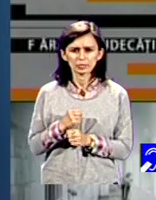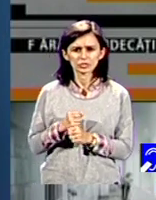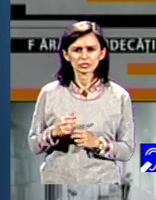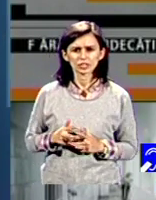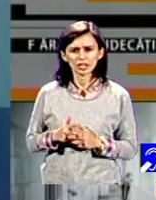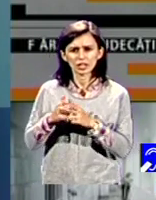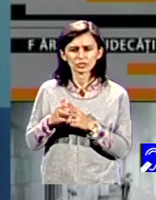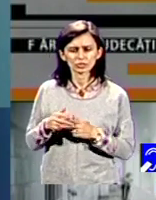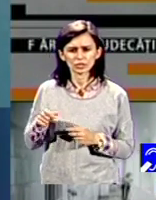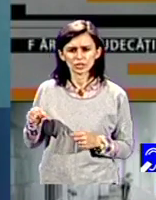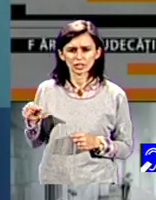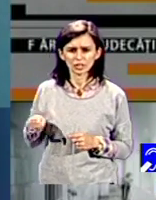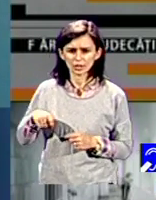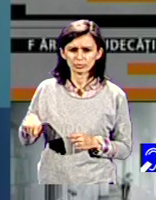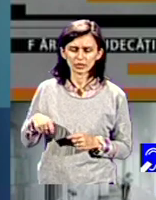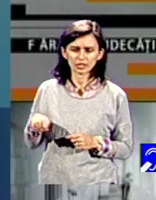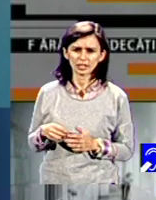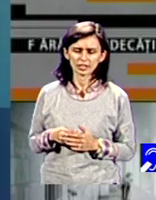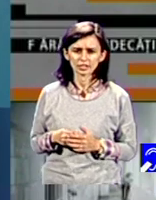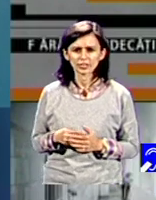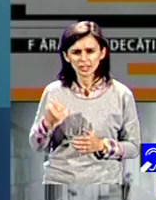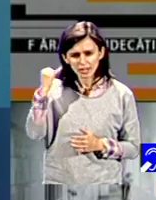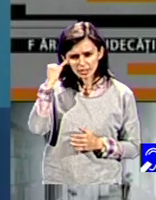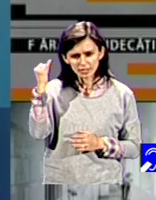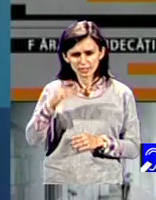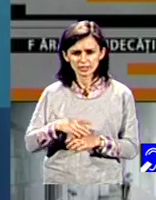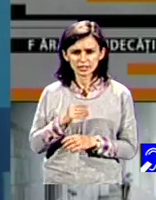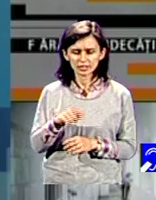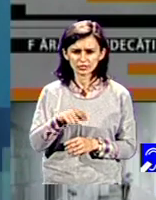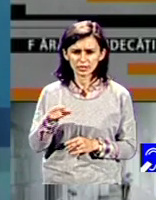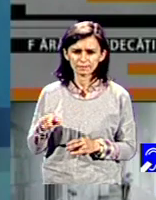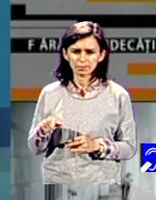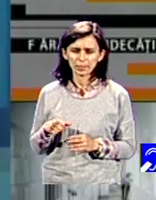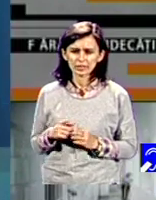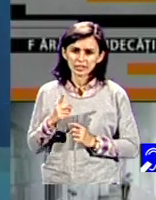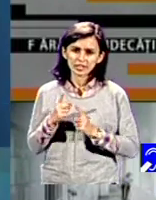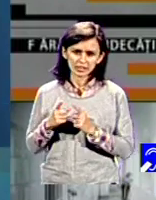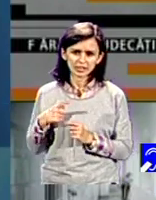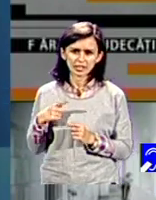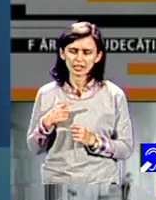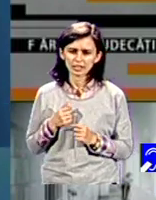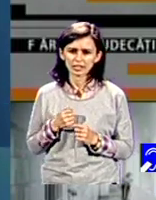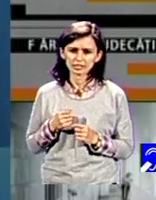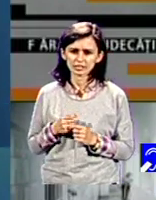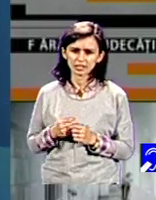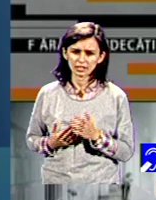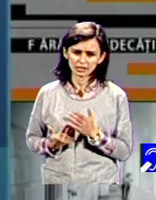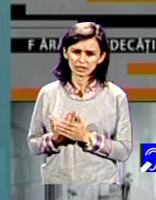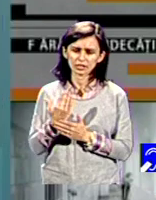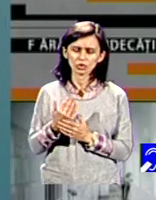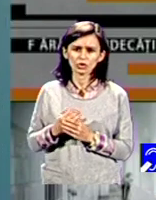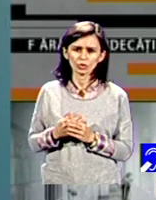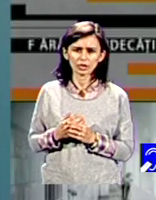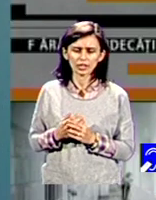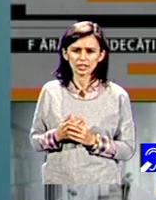cumva vă înțeleg că inițiativa voastră Asia deși foarte proaspătă e cald Am putea să să spunem acest